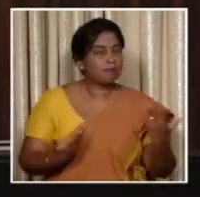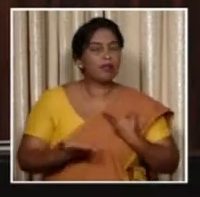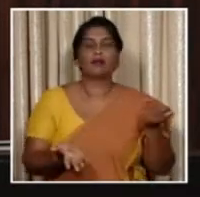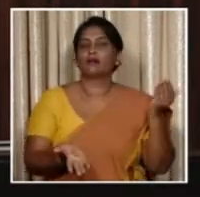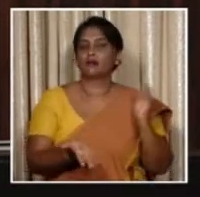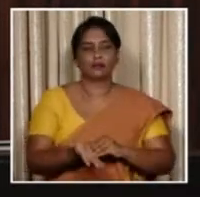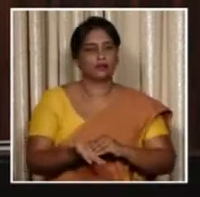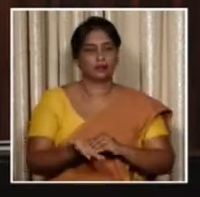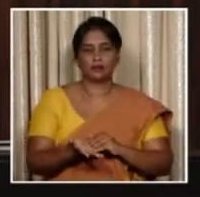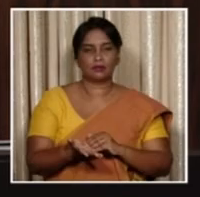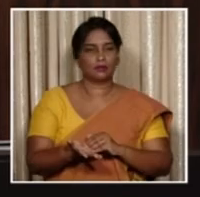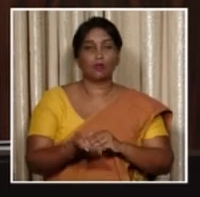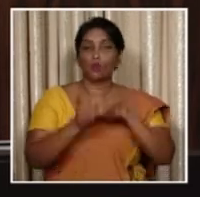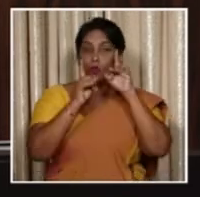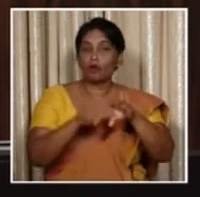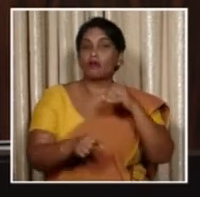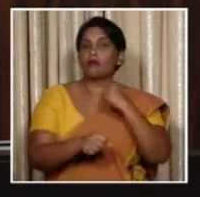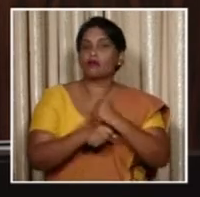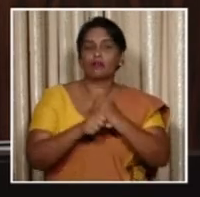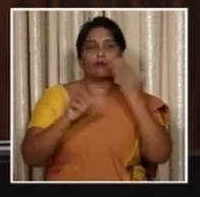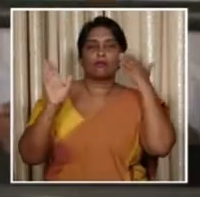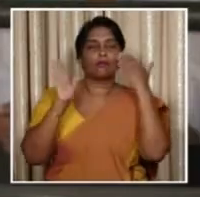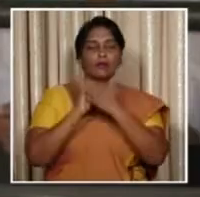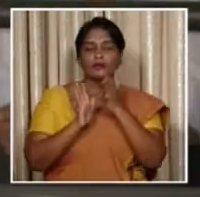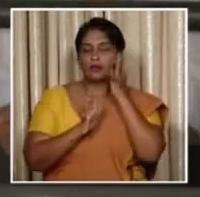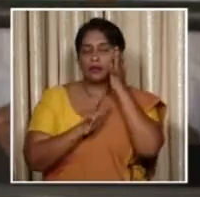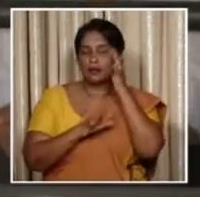යලි එවැනි රාජ්‍ය පිළිමද අපි